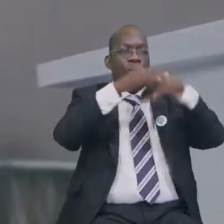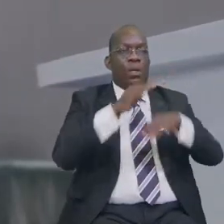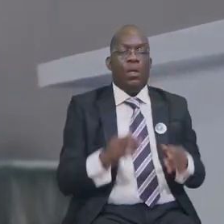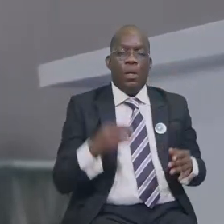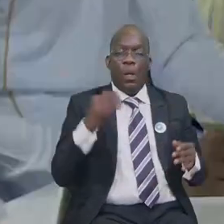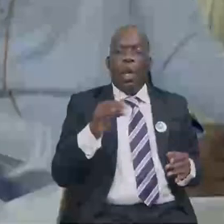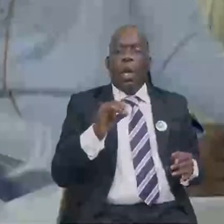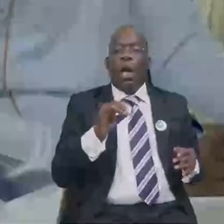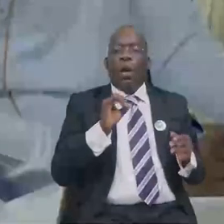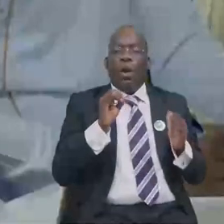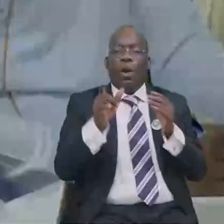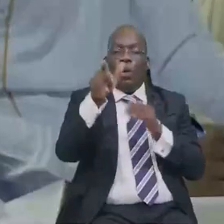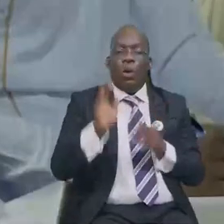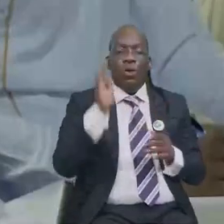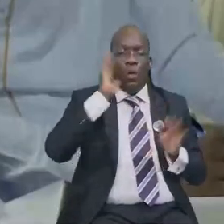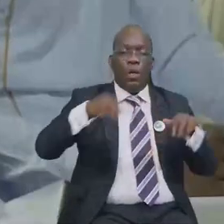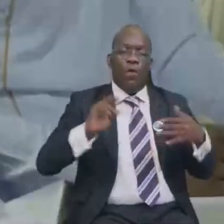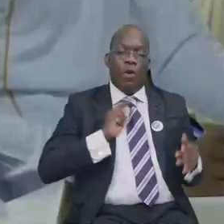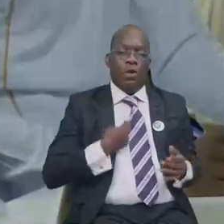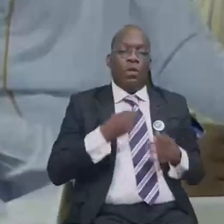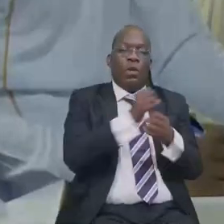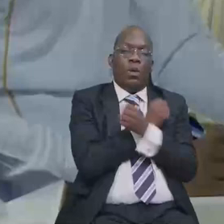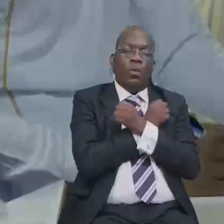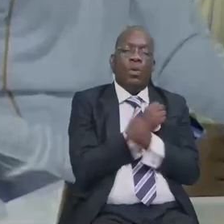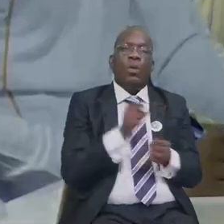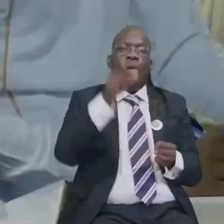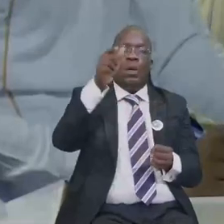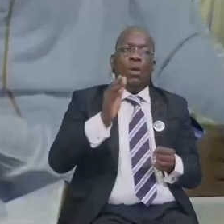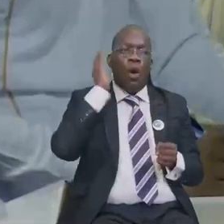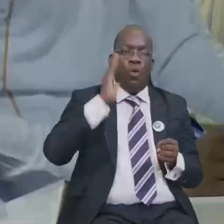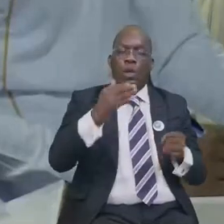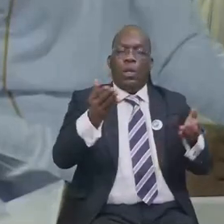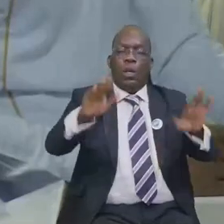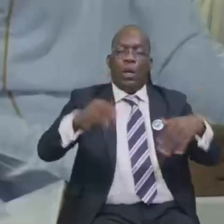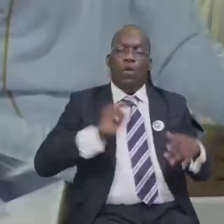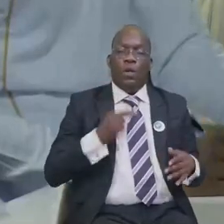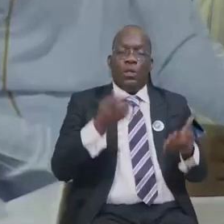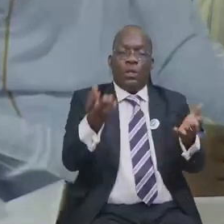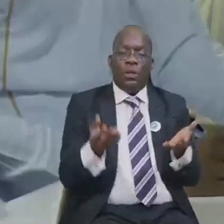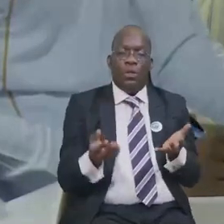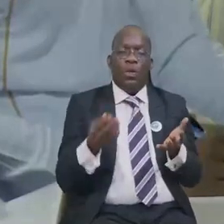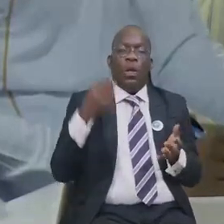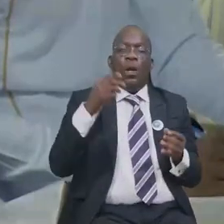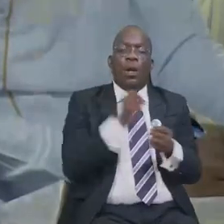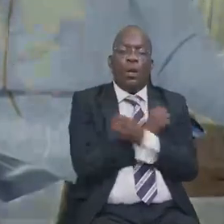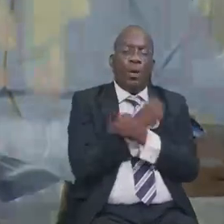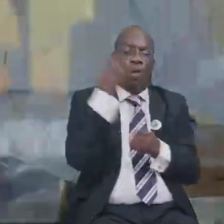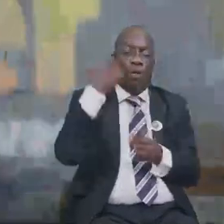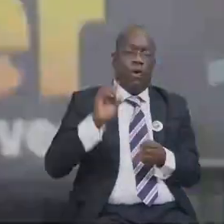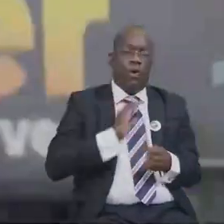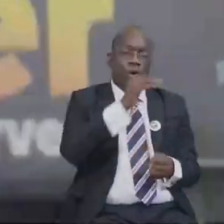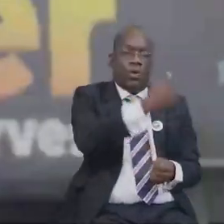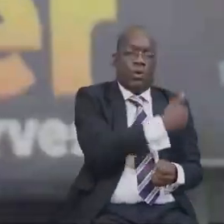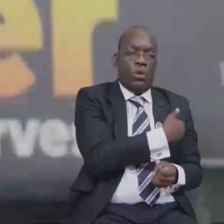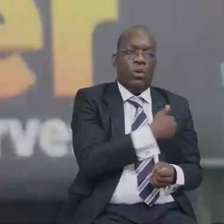la passion. Que Dieu nous donne la motivation intérieure. L'amour pour les âmes. Pour que nous